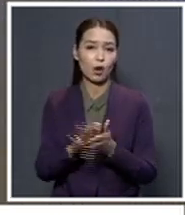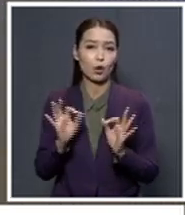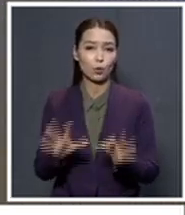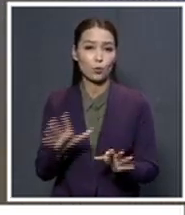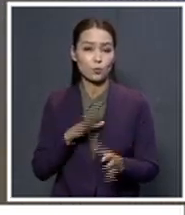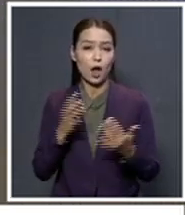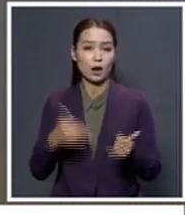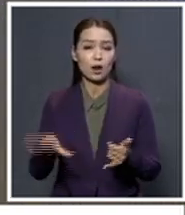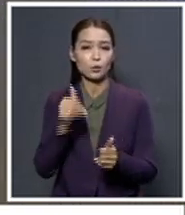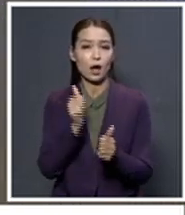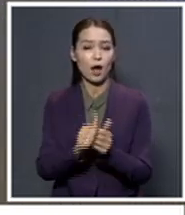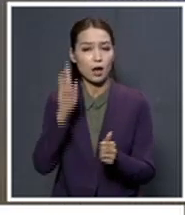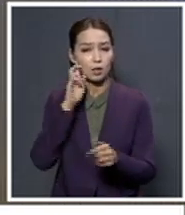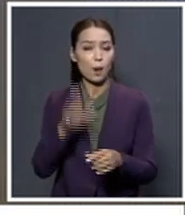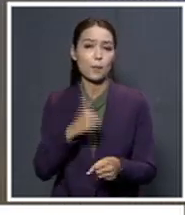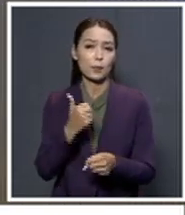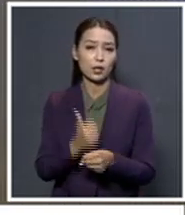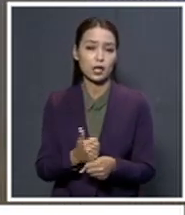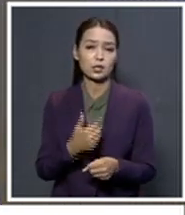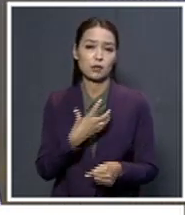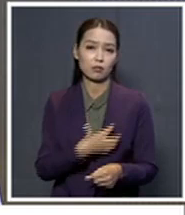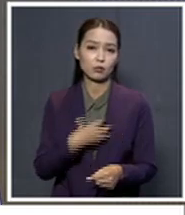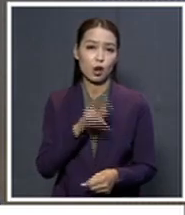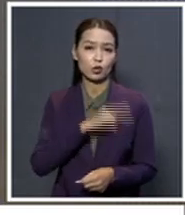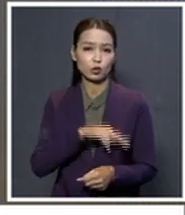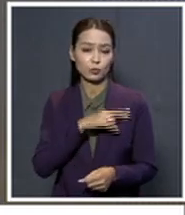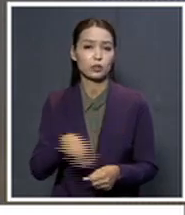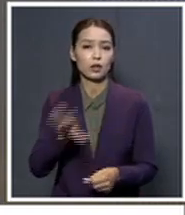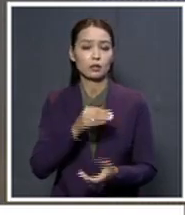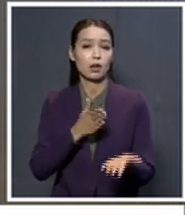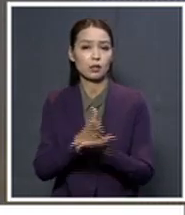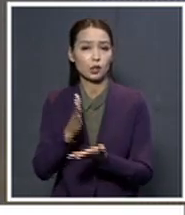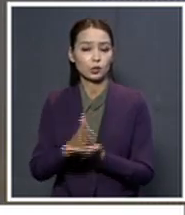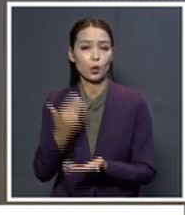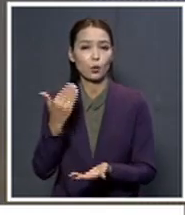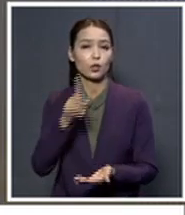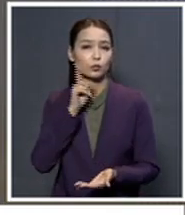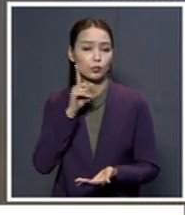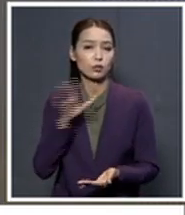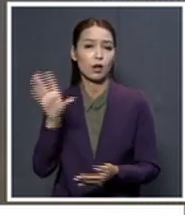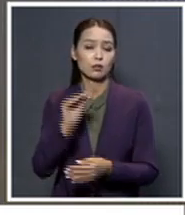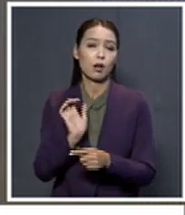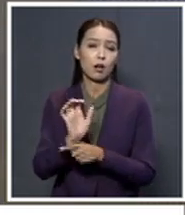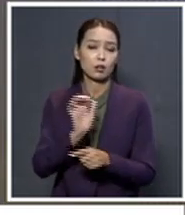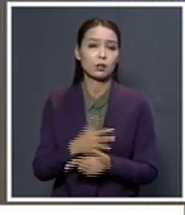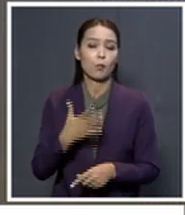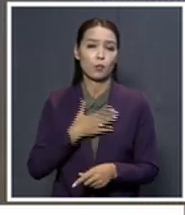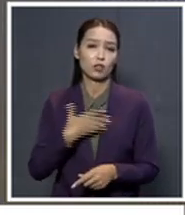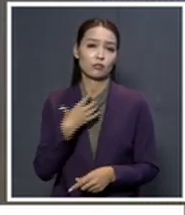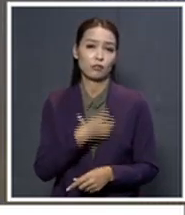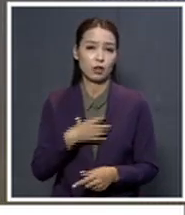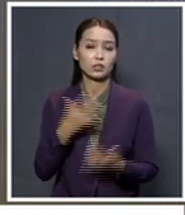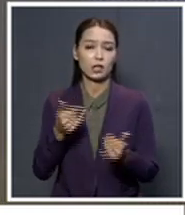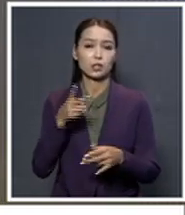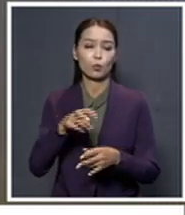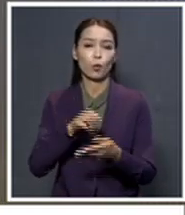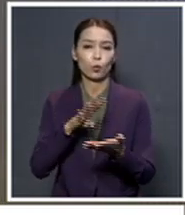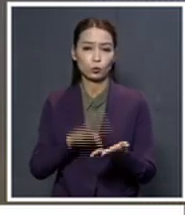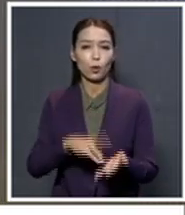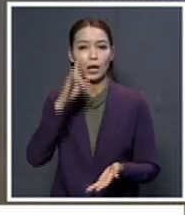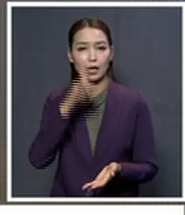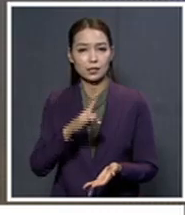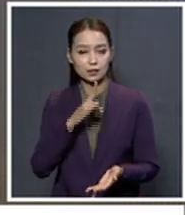әр мемлекеттің негізгі ресурсы жастар. Демек жастардың жігерін жанып, ойларын ұштау біздің мақсатымыз. Сондықтан 2019 жылы